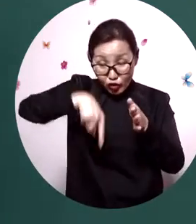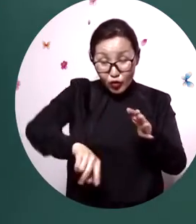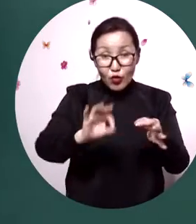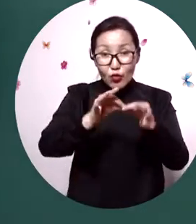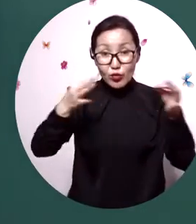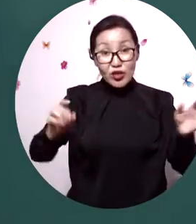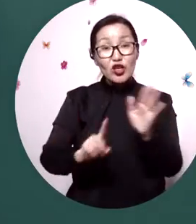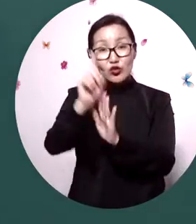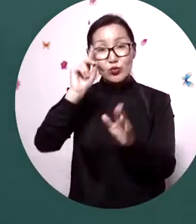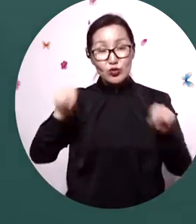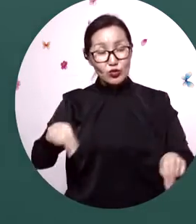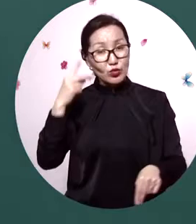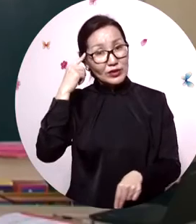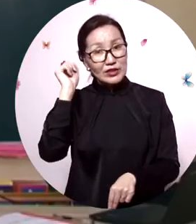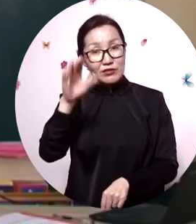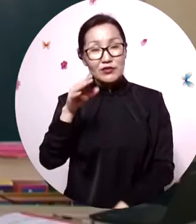тий. Хоёр найз